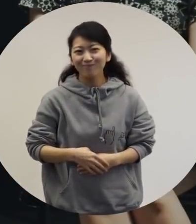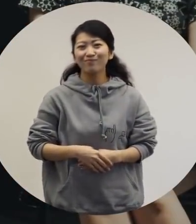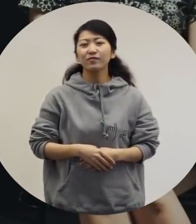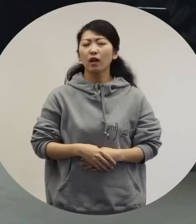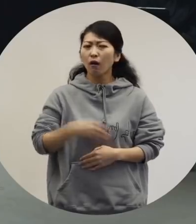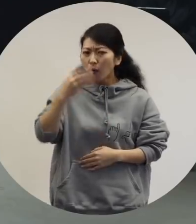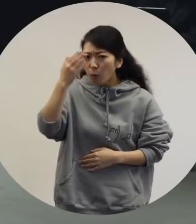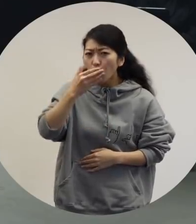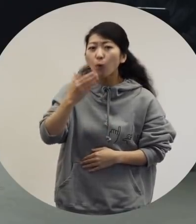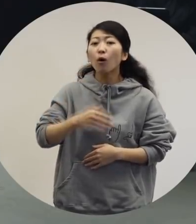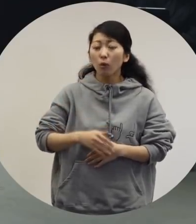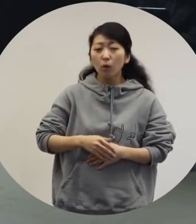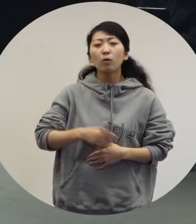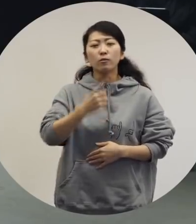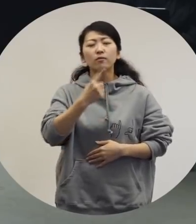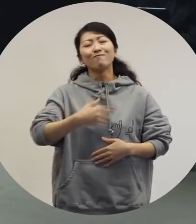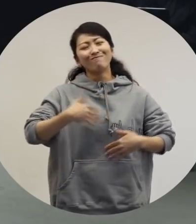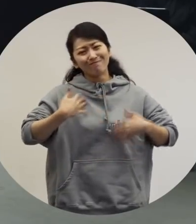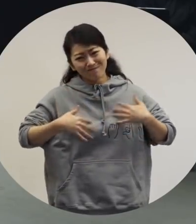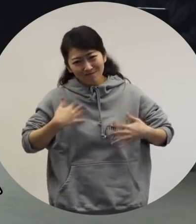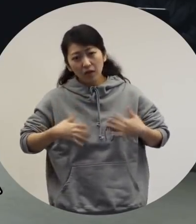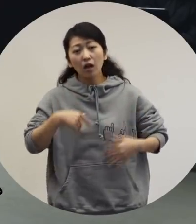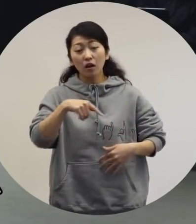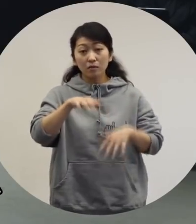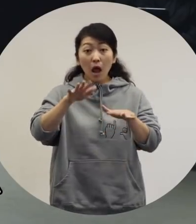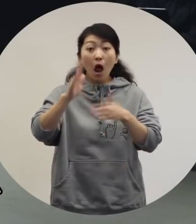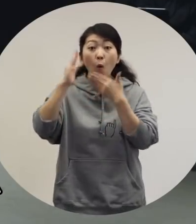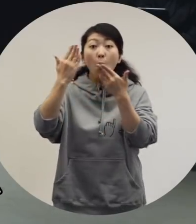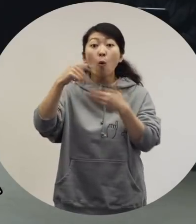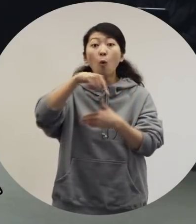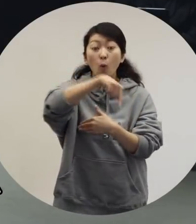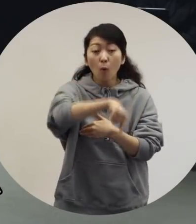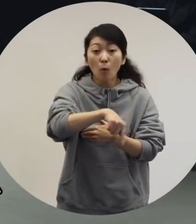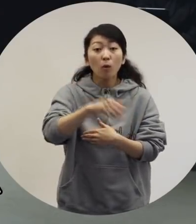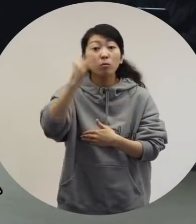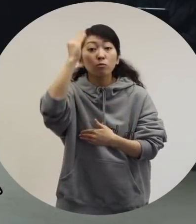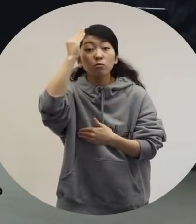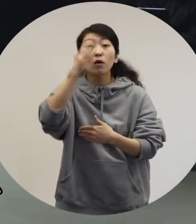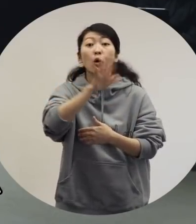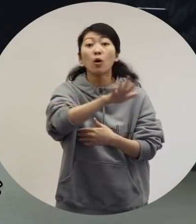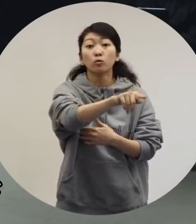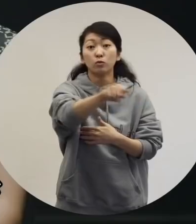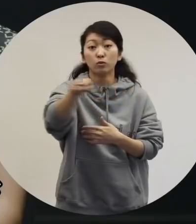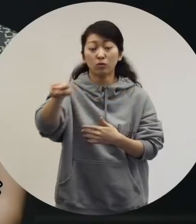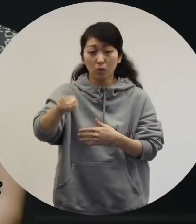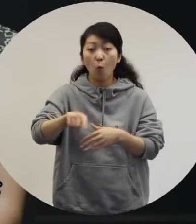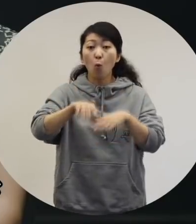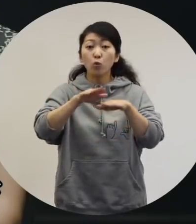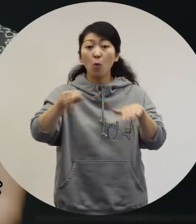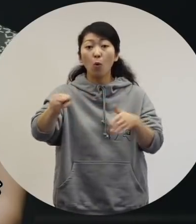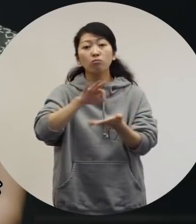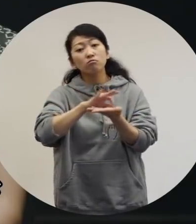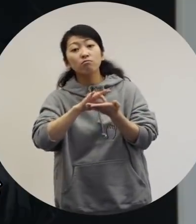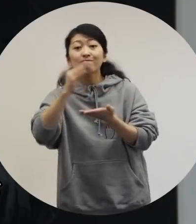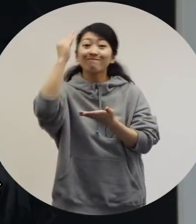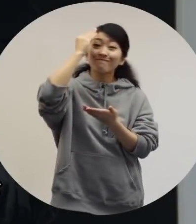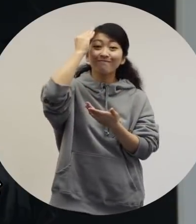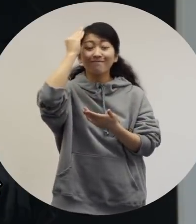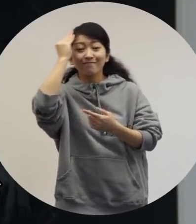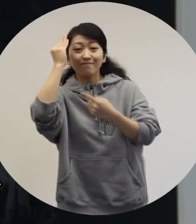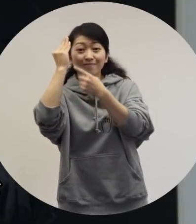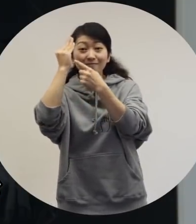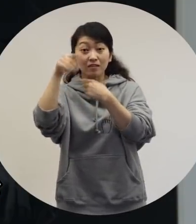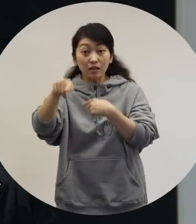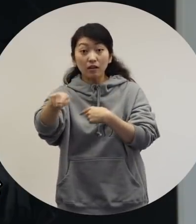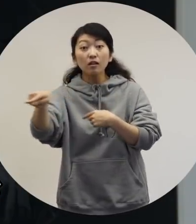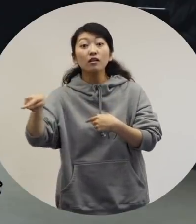つです。 なるほど、 はい、あとなんか嬉しいのは、今ろう学校でこういう音程使われてるじゃないですか。で、まあ、そういう普段使われて